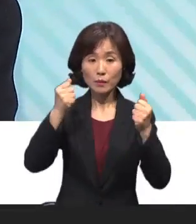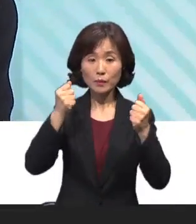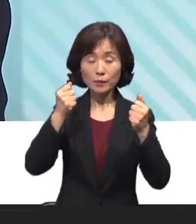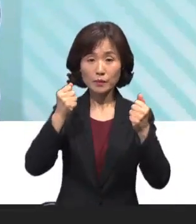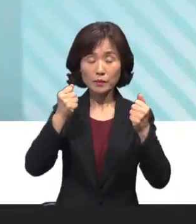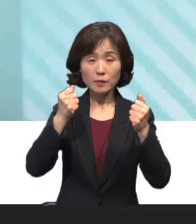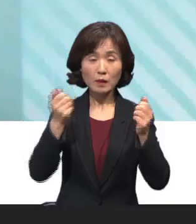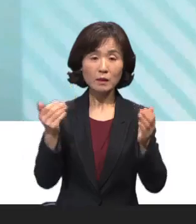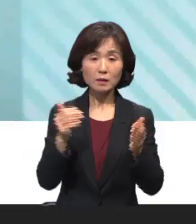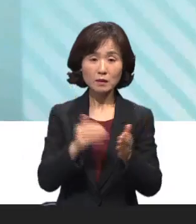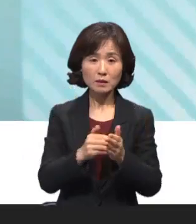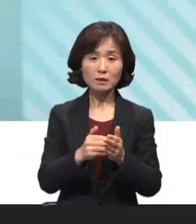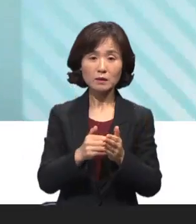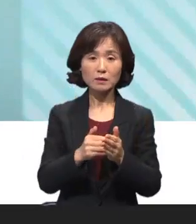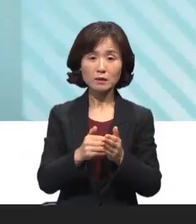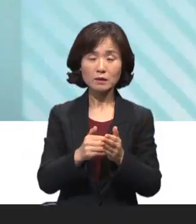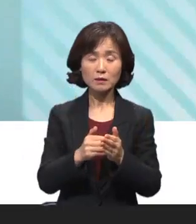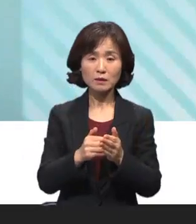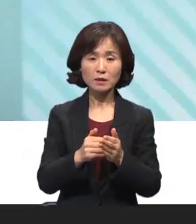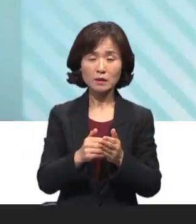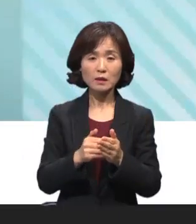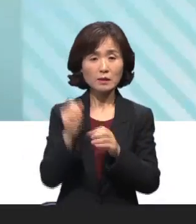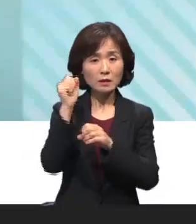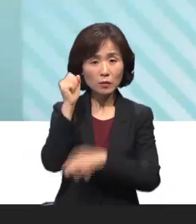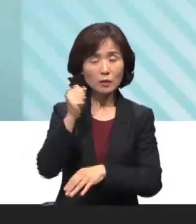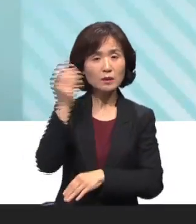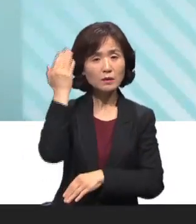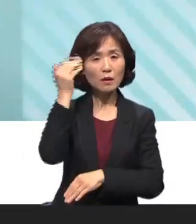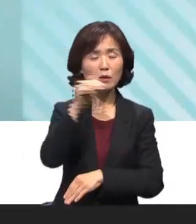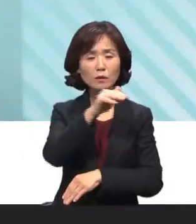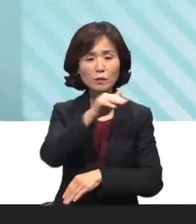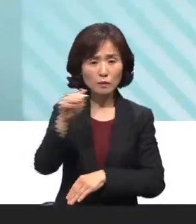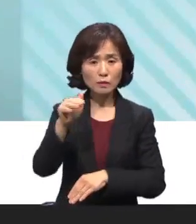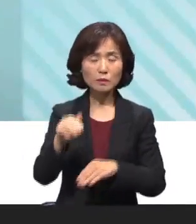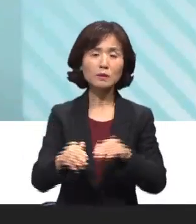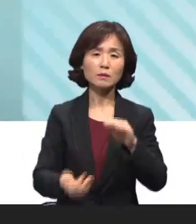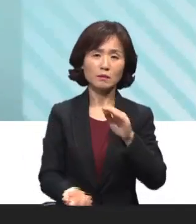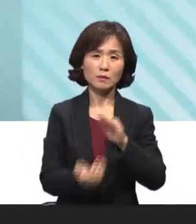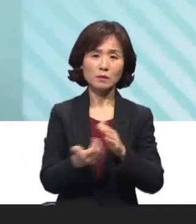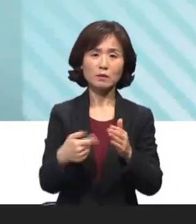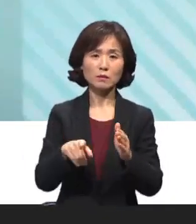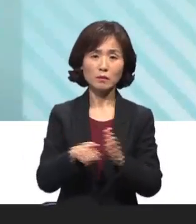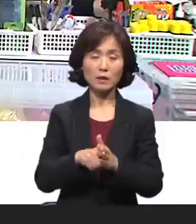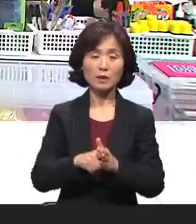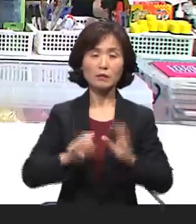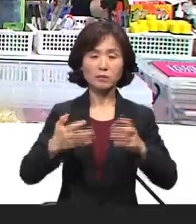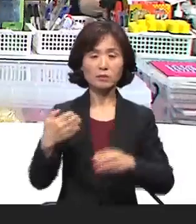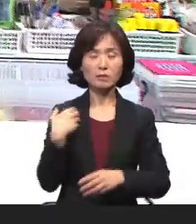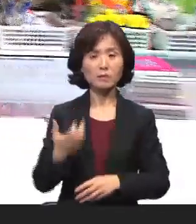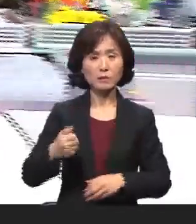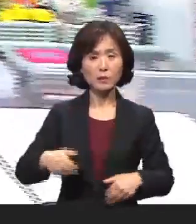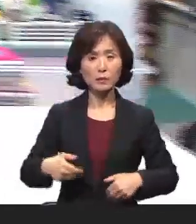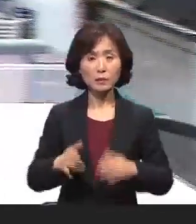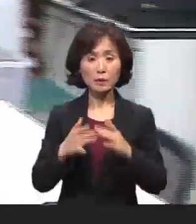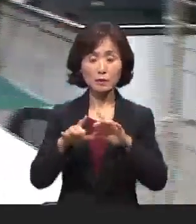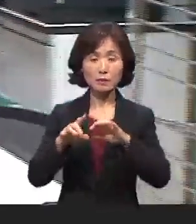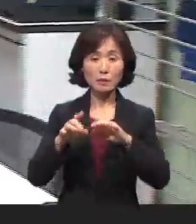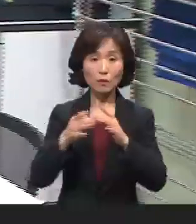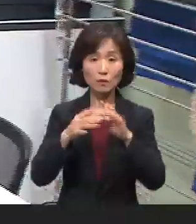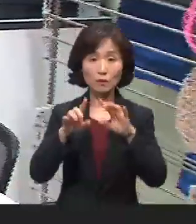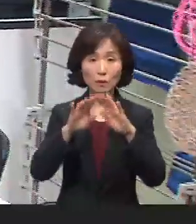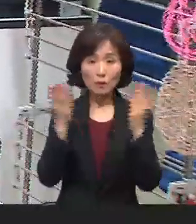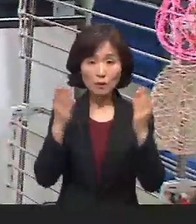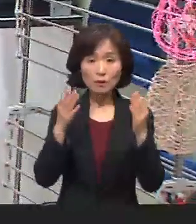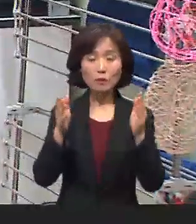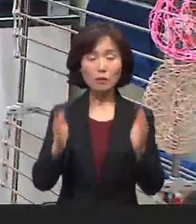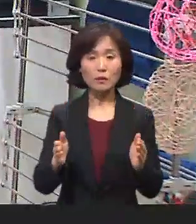때까지는 최소한의 그 지적 성취 이루도록 국가가 책임지는. 온라인 계약 기간 동안 원격